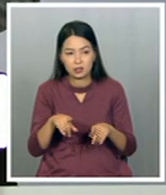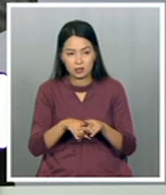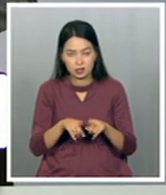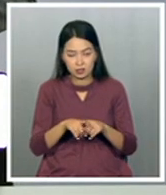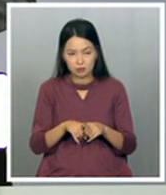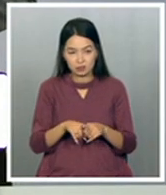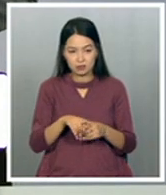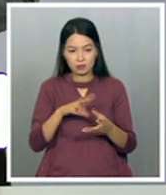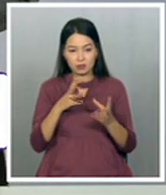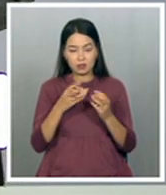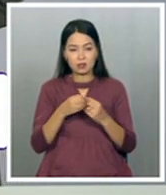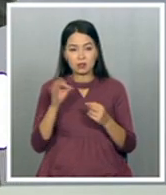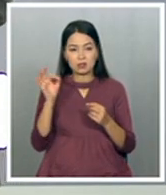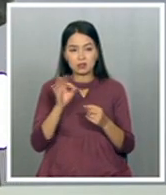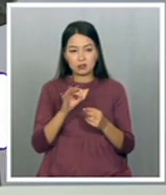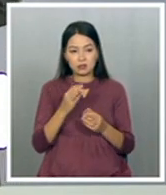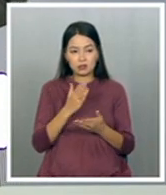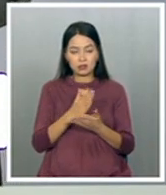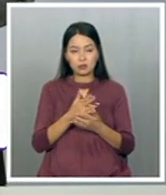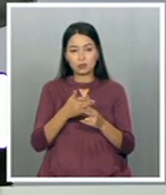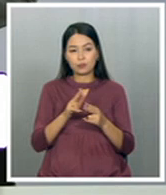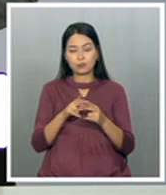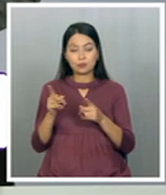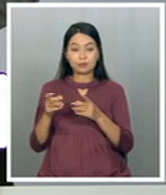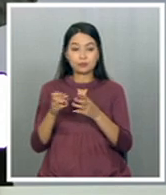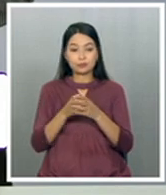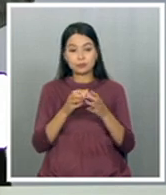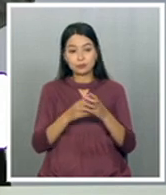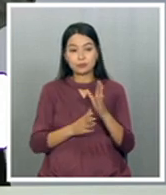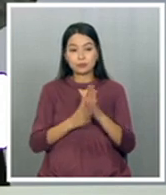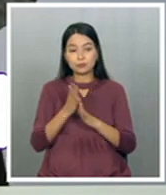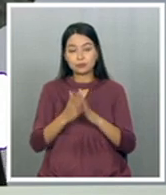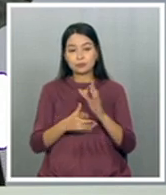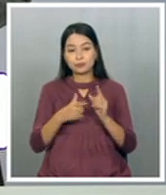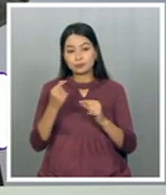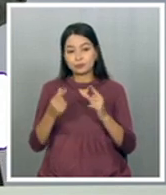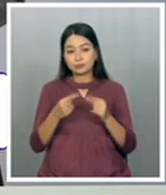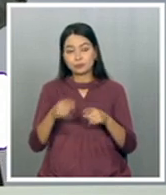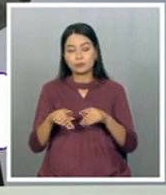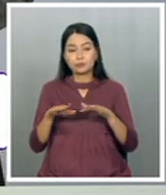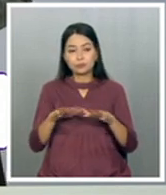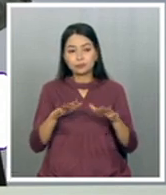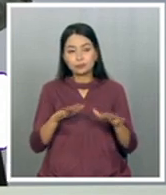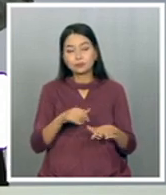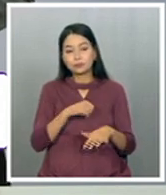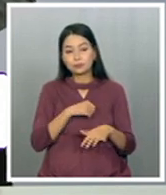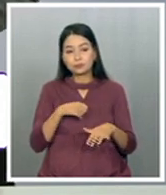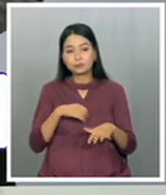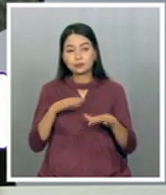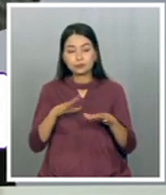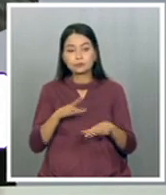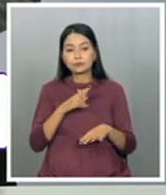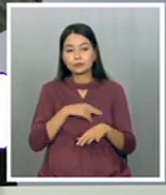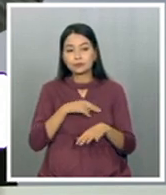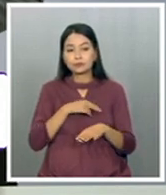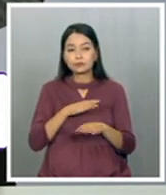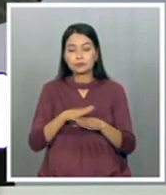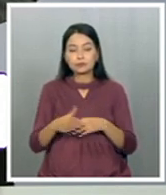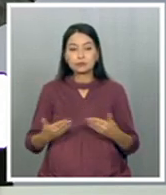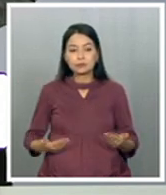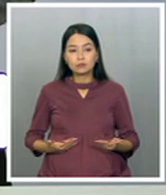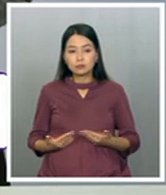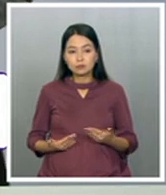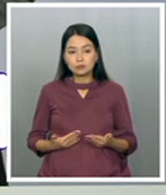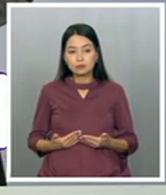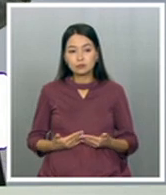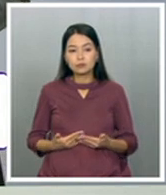дейін жетеді. Және осы топқа жататын өсімдіктер өзінің бойындағы судың 50% жоғалтып алса да, тіршілік етуге